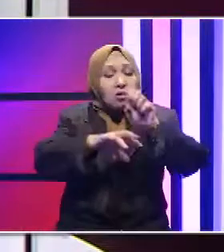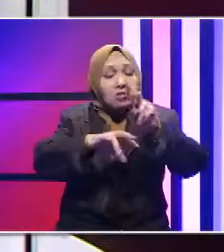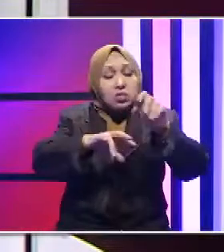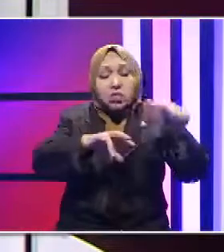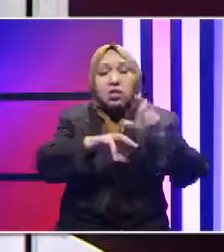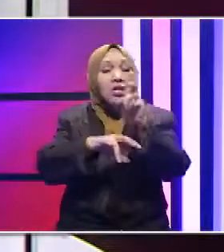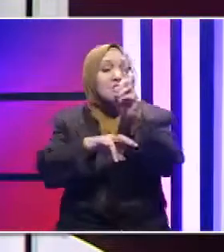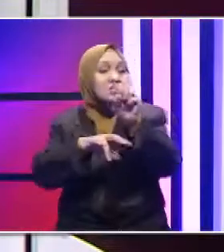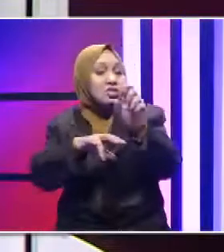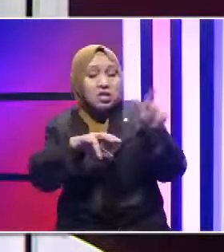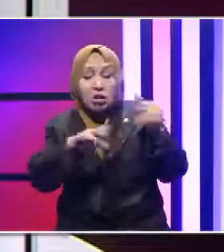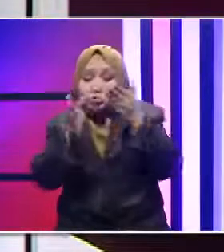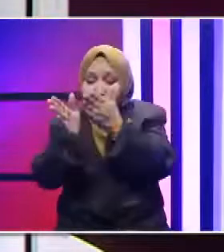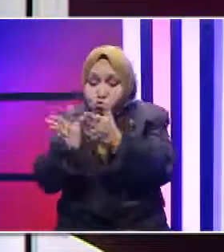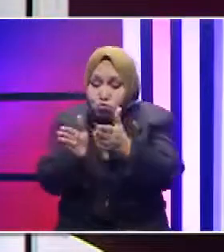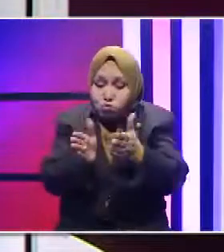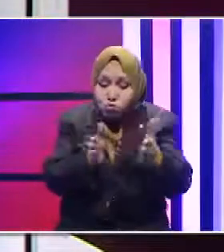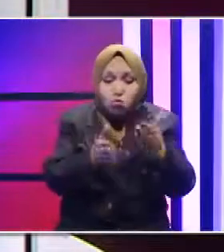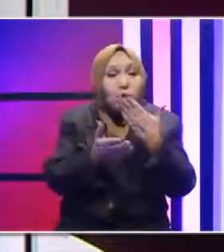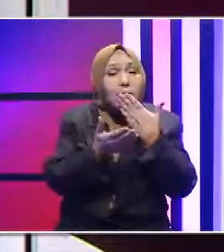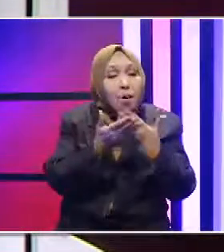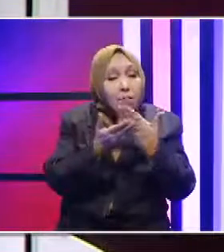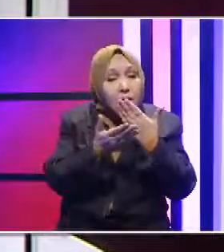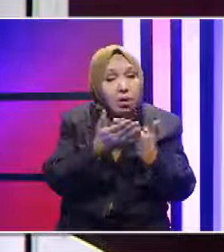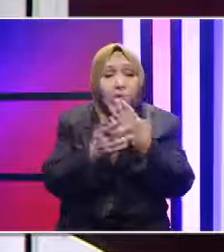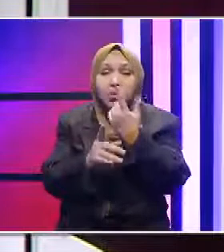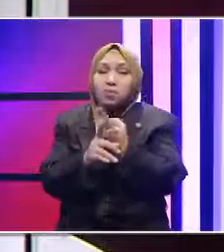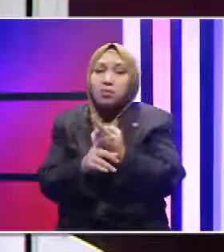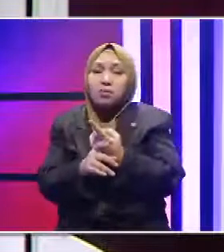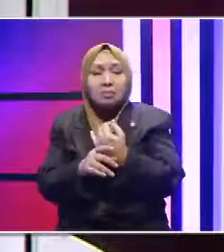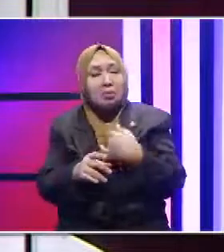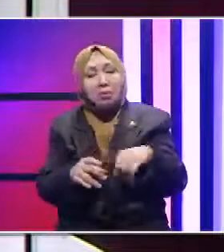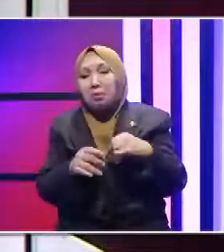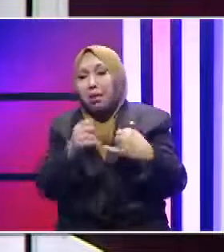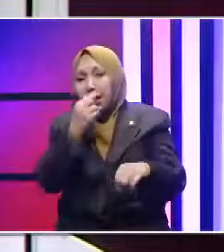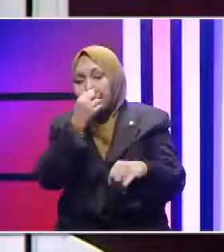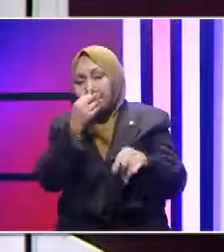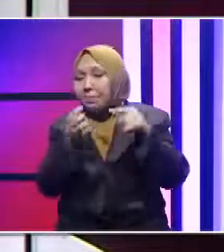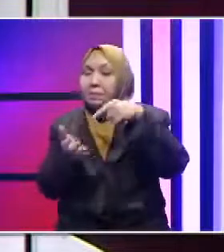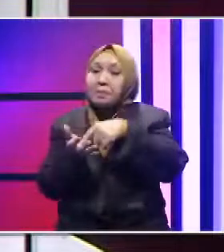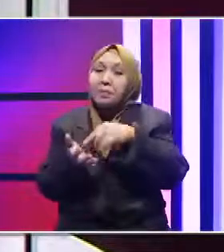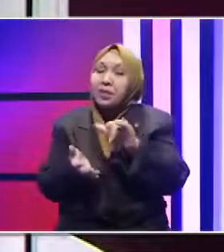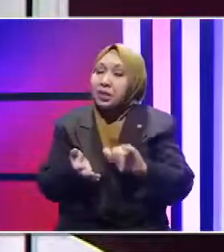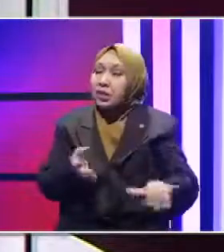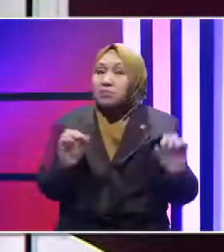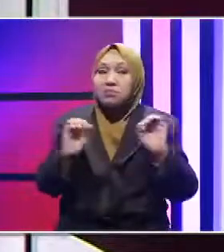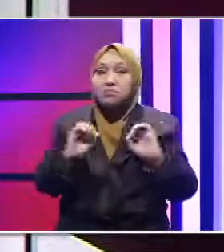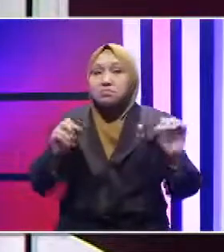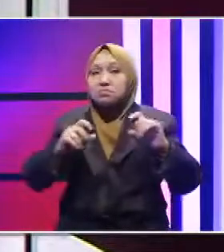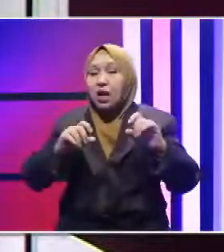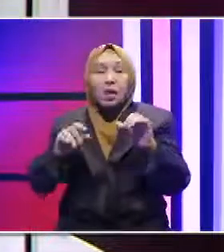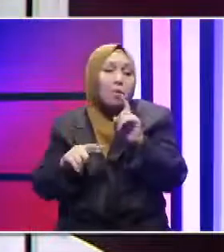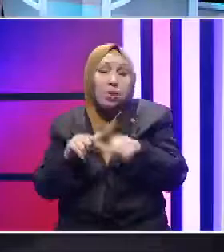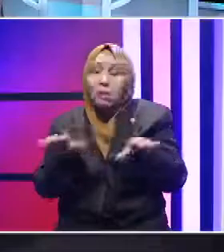sel-selnya, susun elok-elok betul, ya. Tak mungkinlah kata ini tak ada, saya boleh buat apa